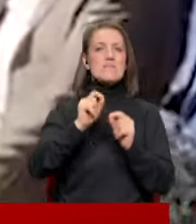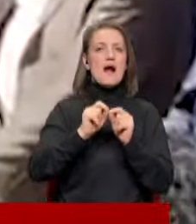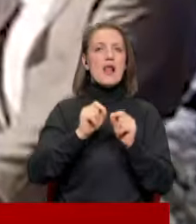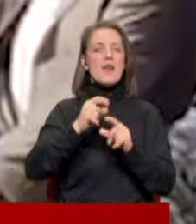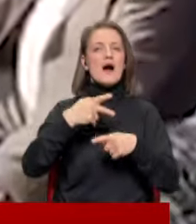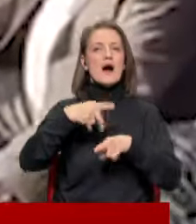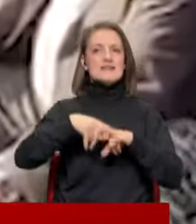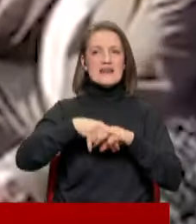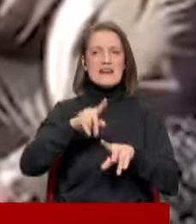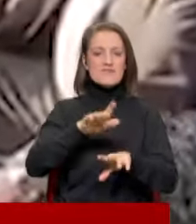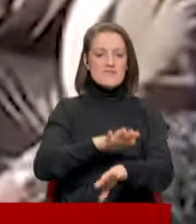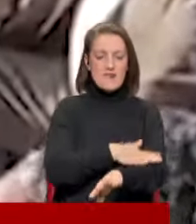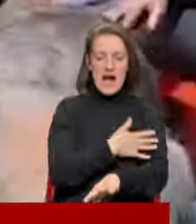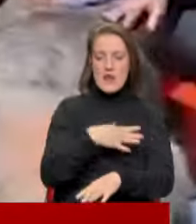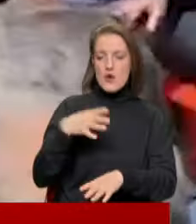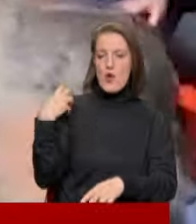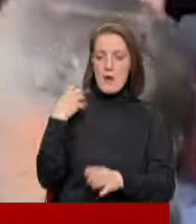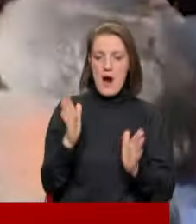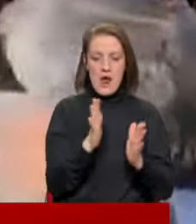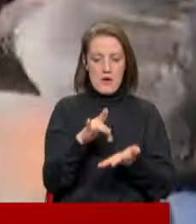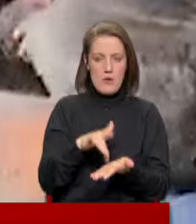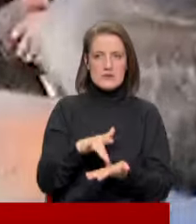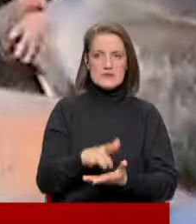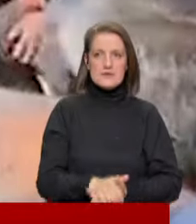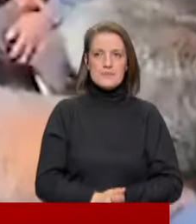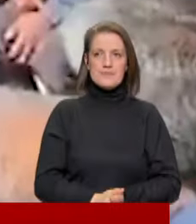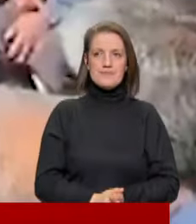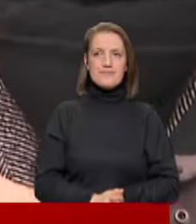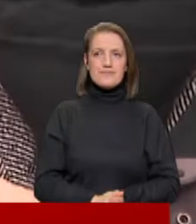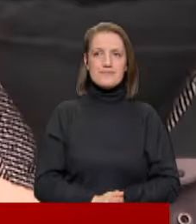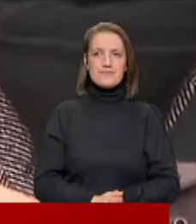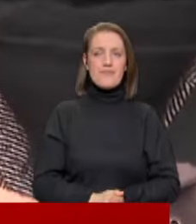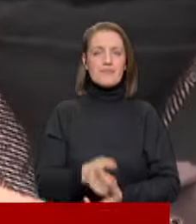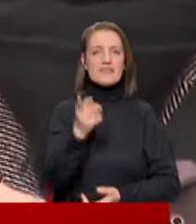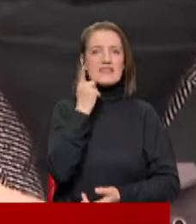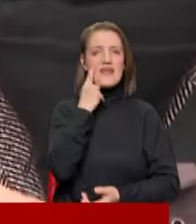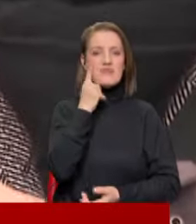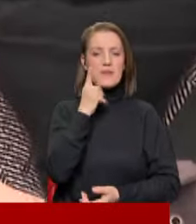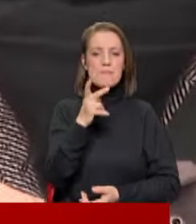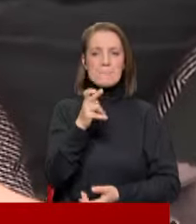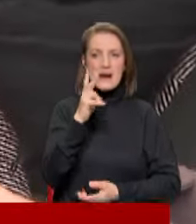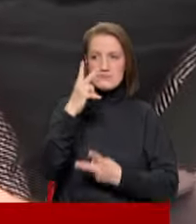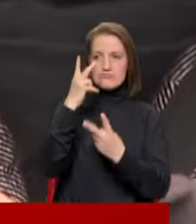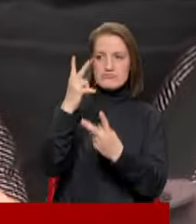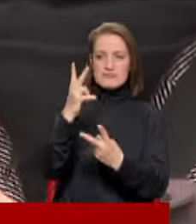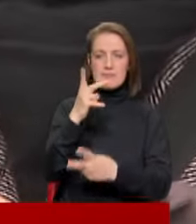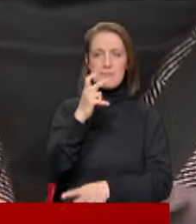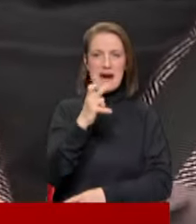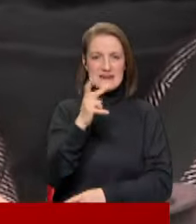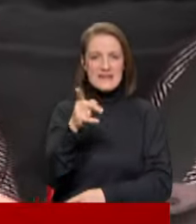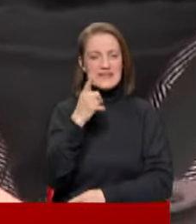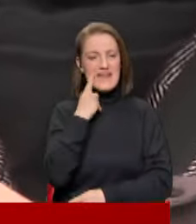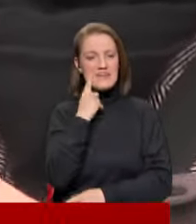Tam da Vali ve komutanın arasında Devleti partinin Devleti partiyi